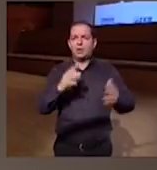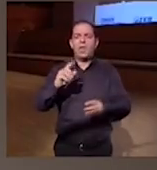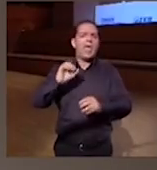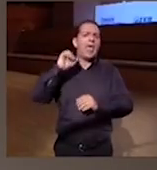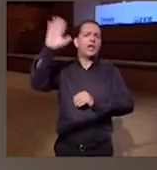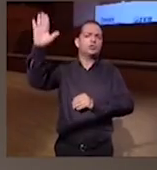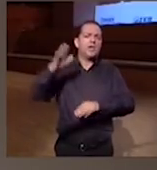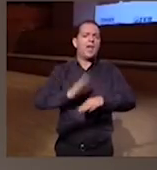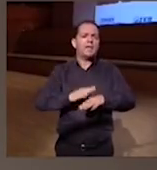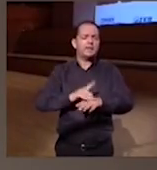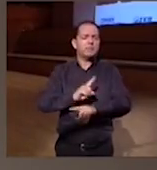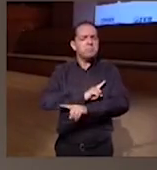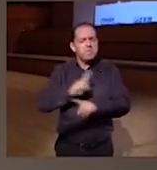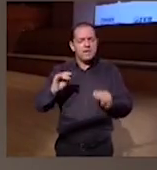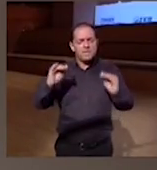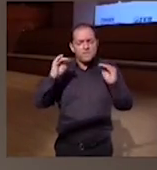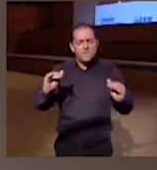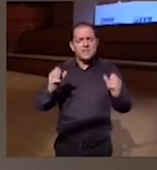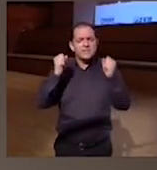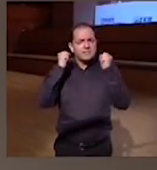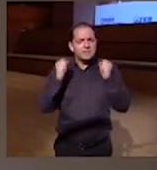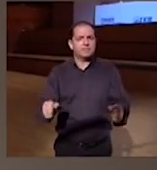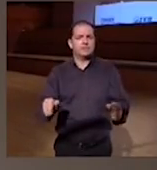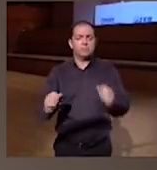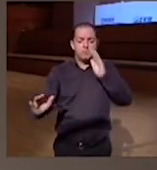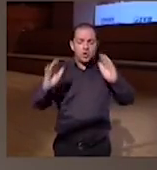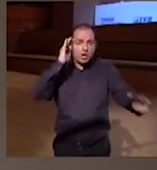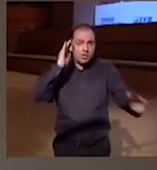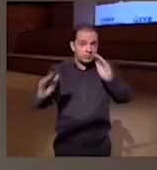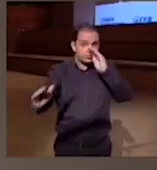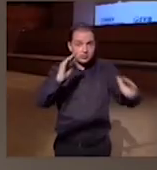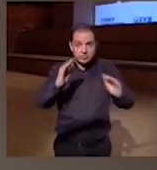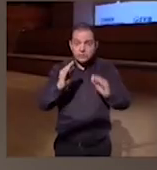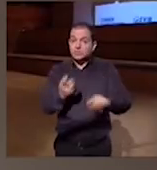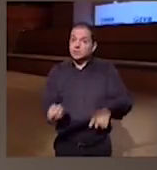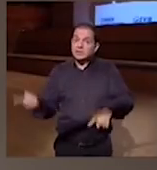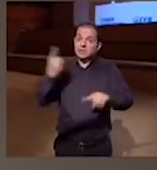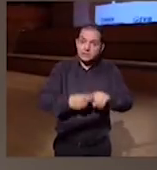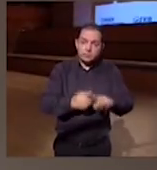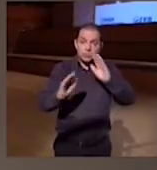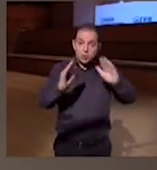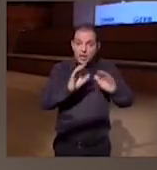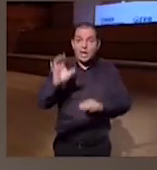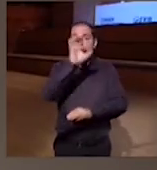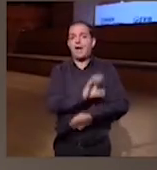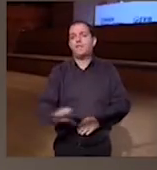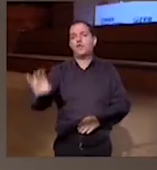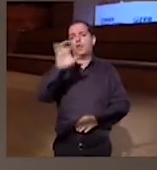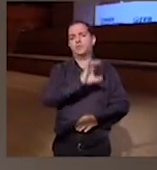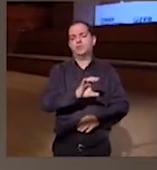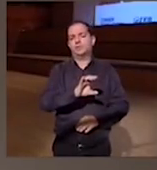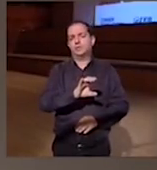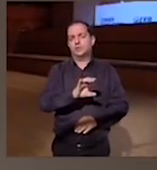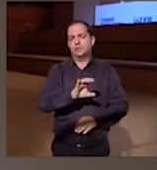εξωγενείς παράγοντες. Και πάνω απ' όλα, να θωρακίζουν την ίδια την Ευρώπη από την